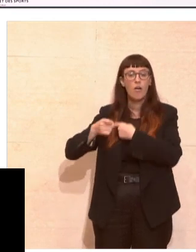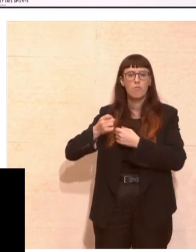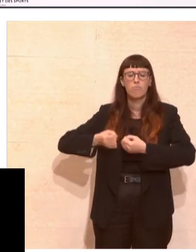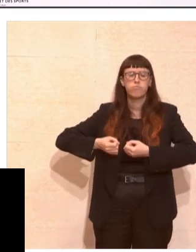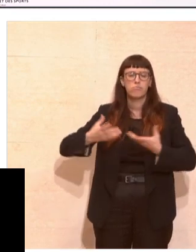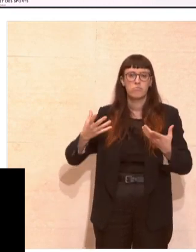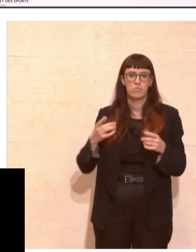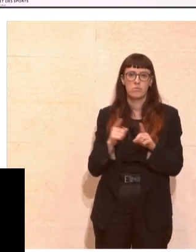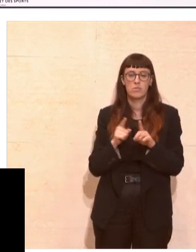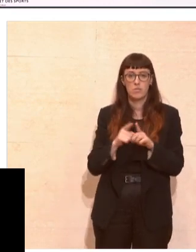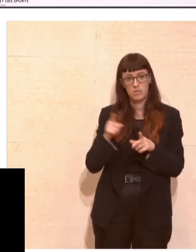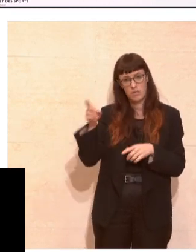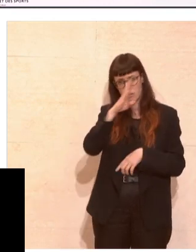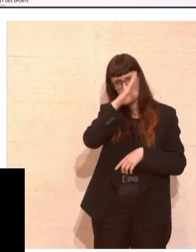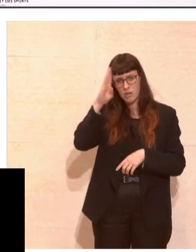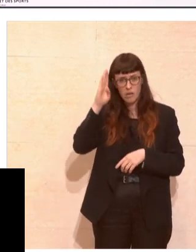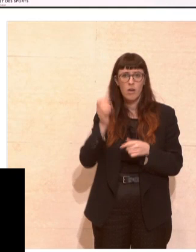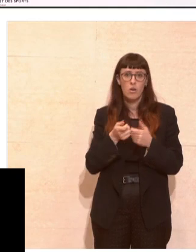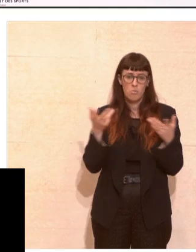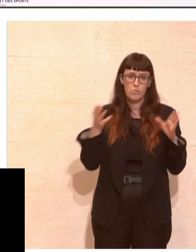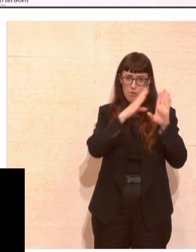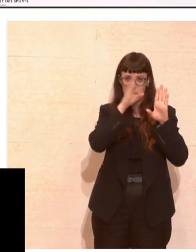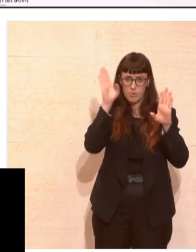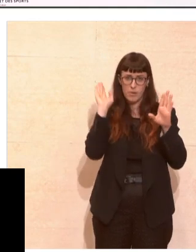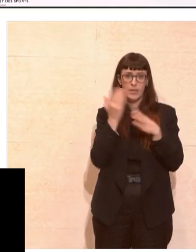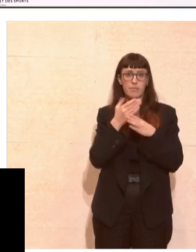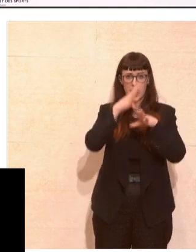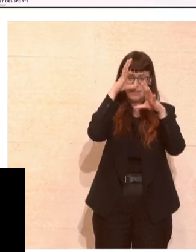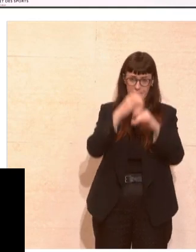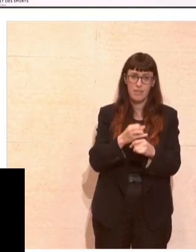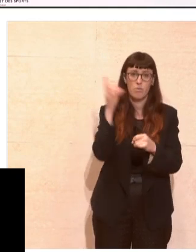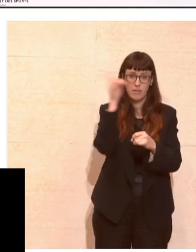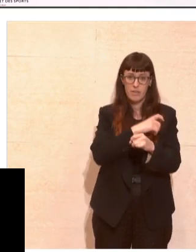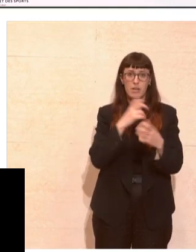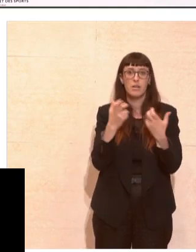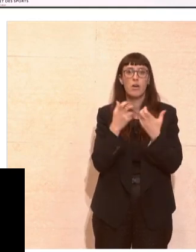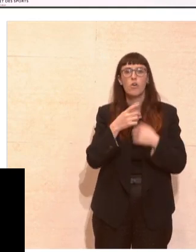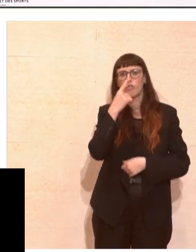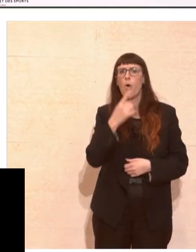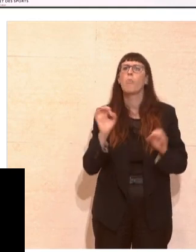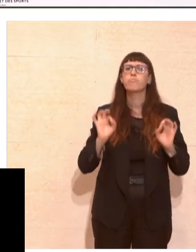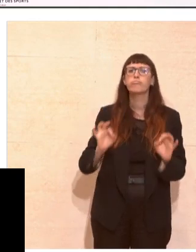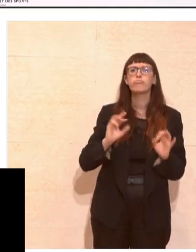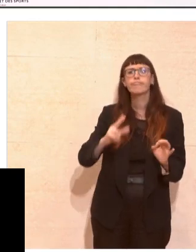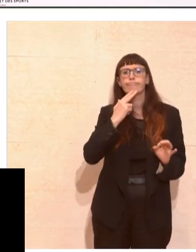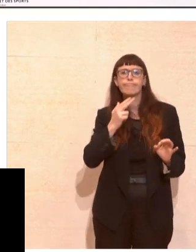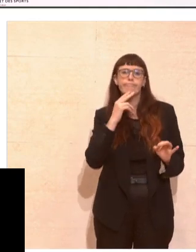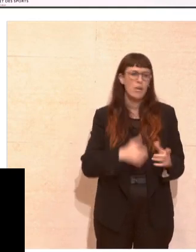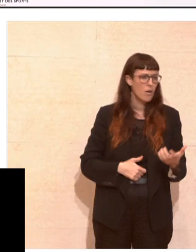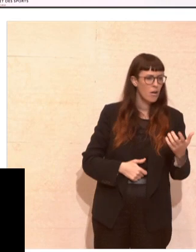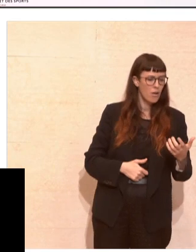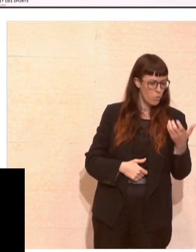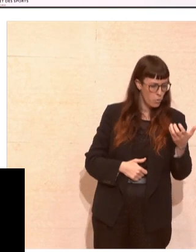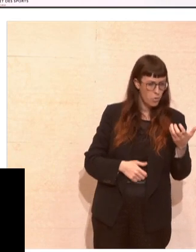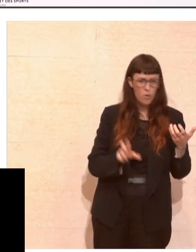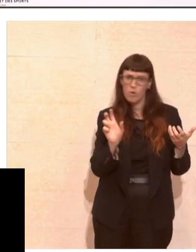multitasking, c'est faire plusieurs choses en même temps. Et on sait qu'en fait, ça perturbe complètement l'attention. Et on a l'impression d'être très efficace, être sur son téléphone, regarder la télé, écouter de la musique.